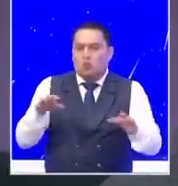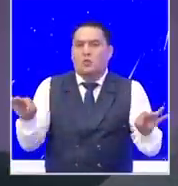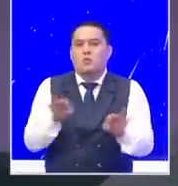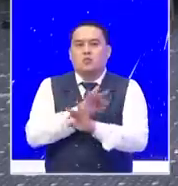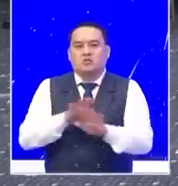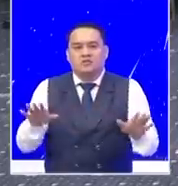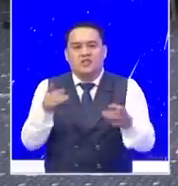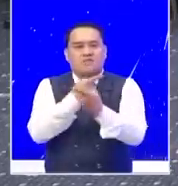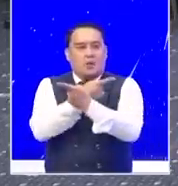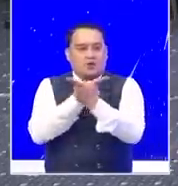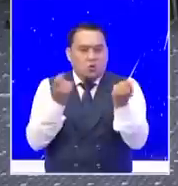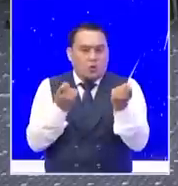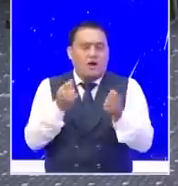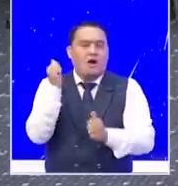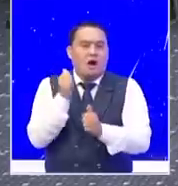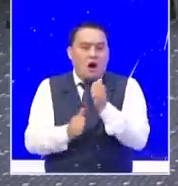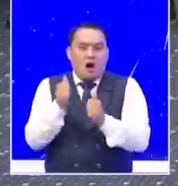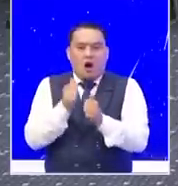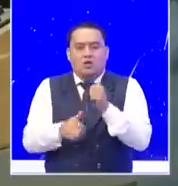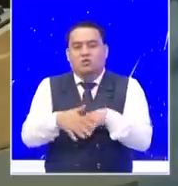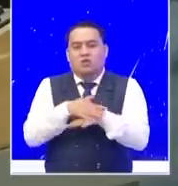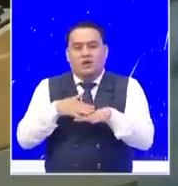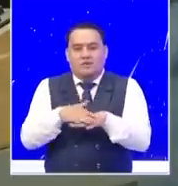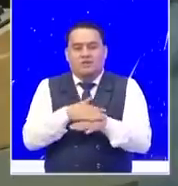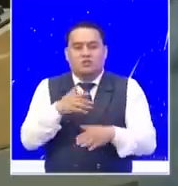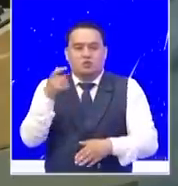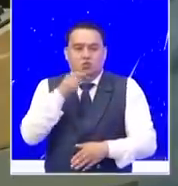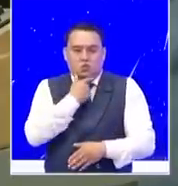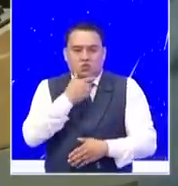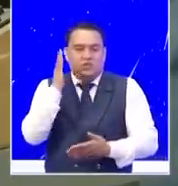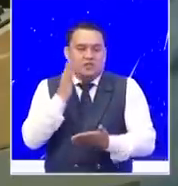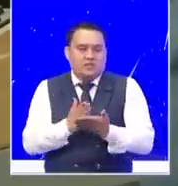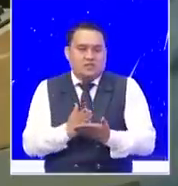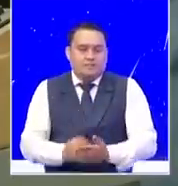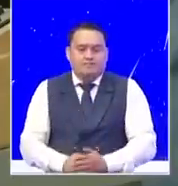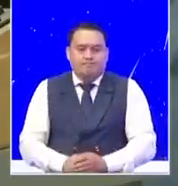музыкальные, информационные. И каждый нашел свою аудиторию.